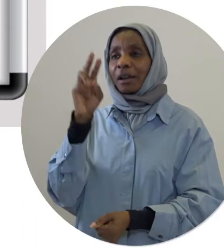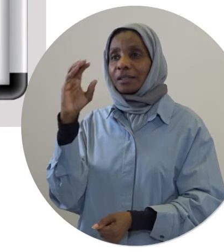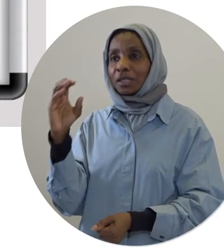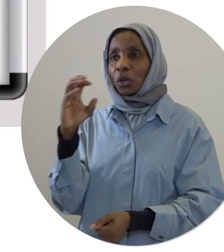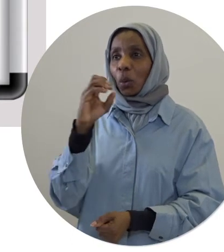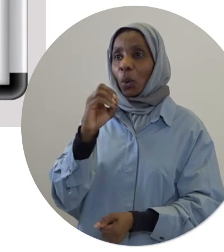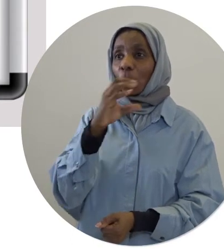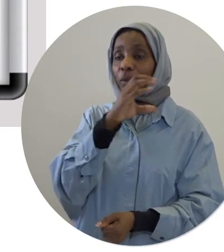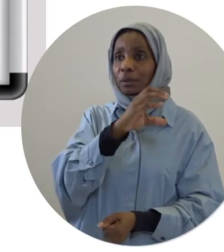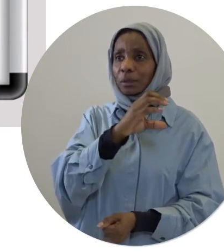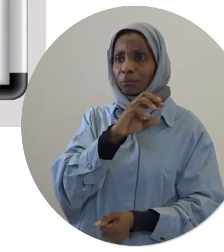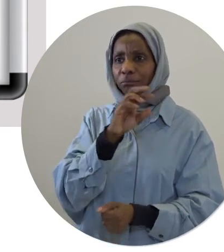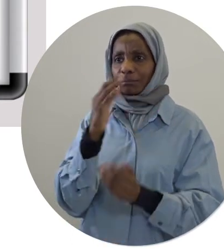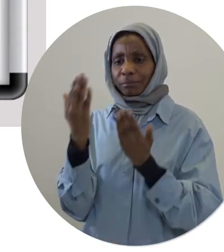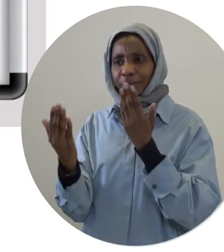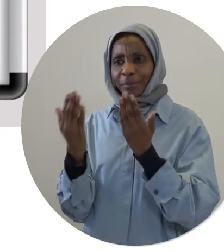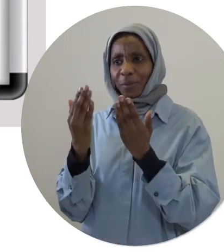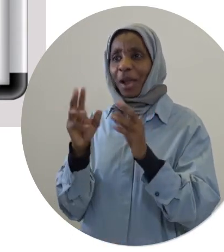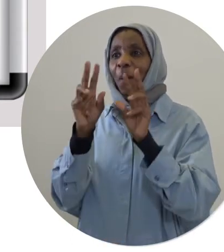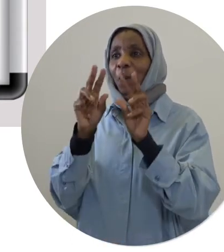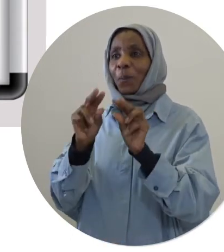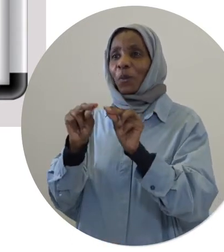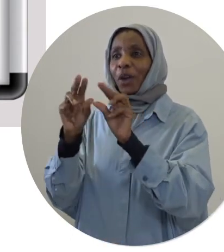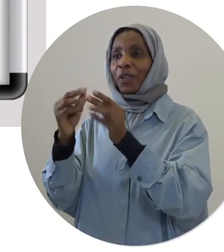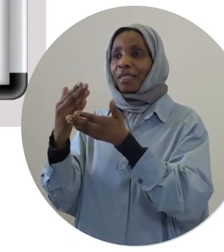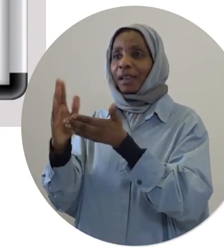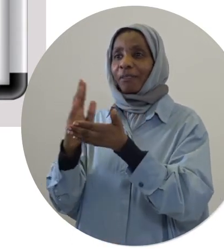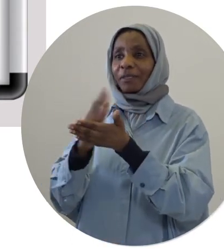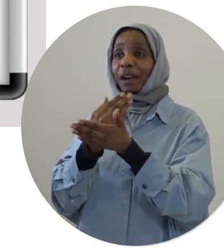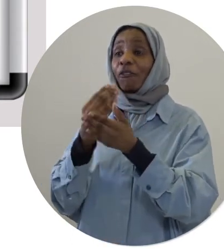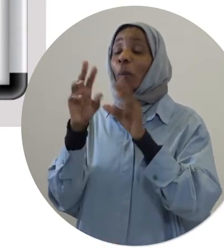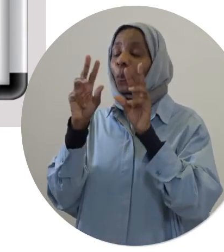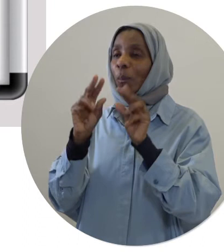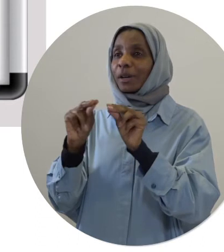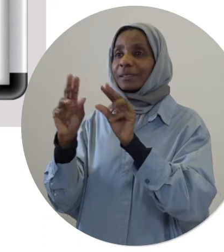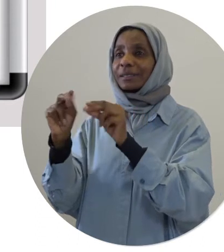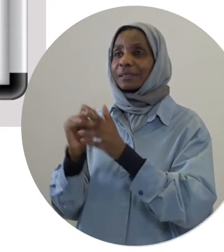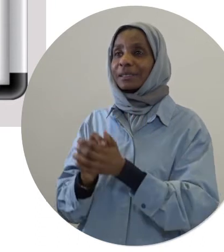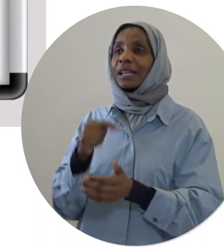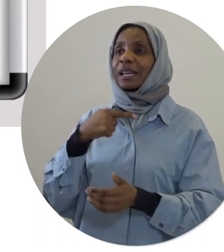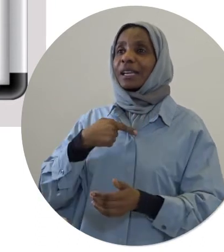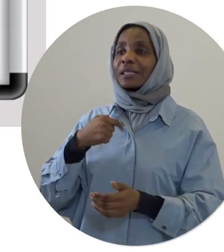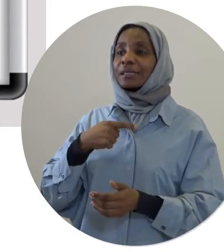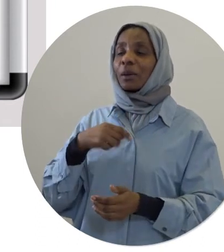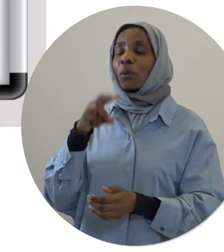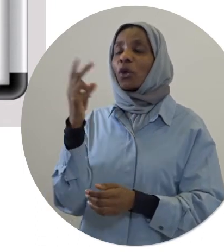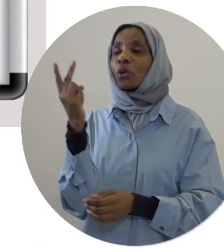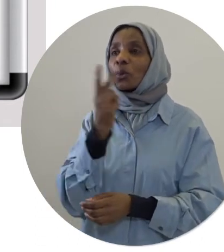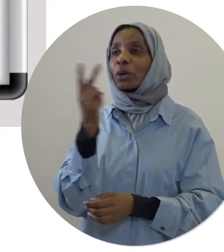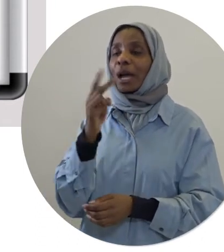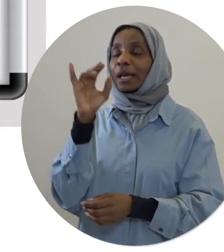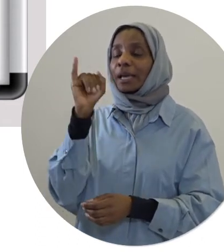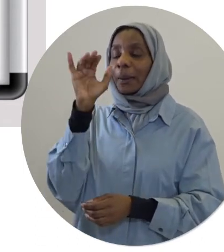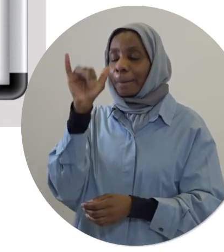له شقين عضويين متماثلين على طرفي الأكسي، إذن الاسم